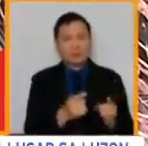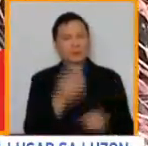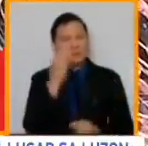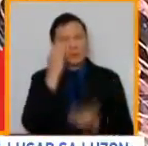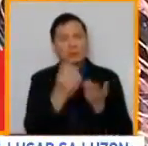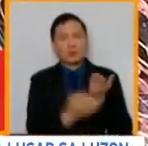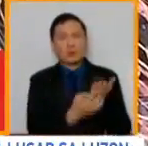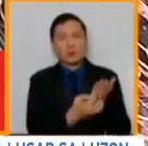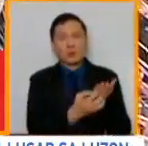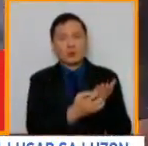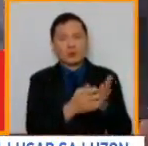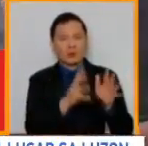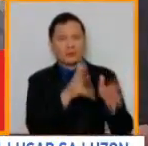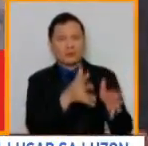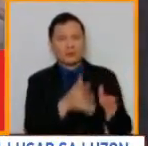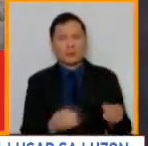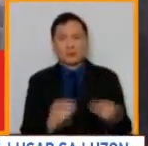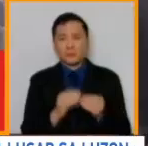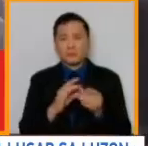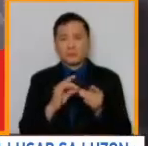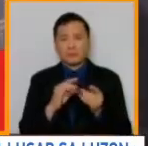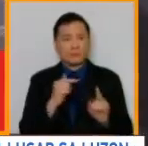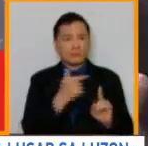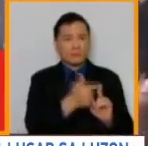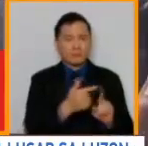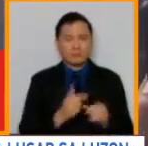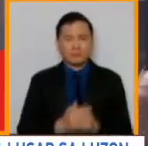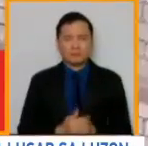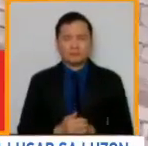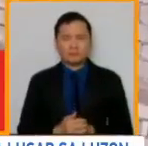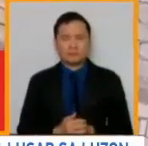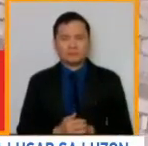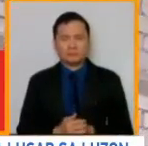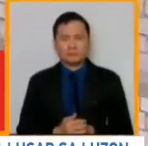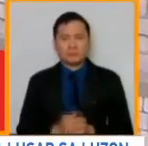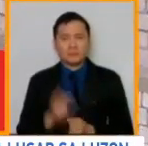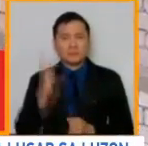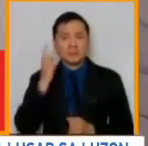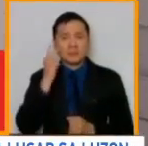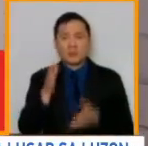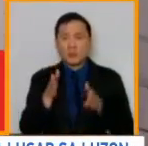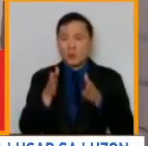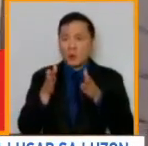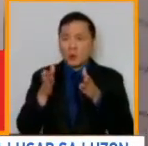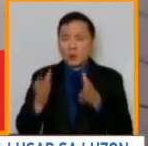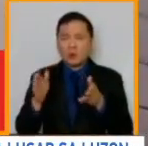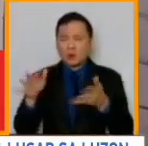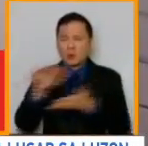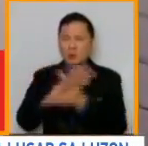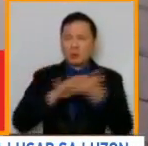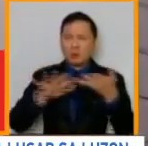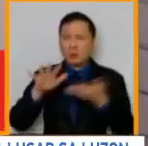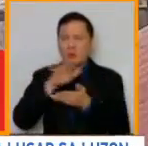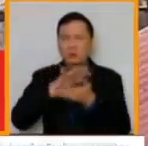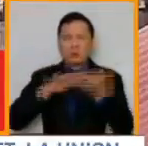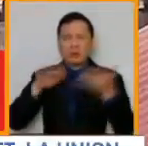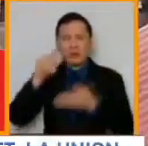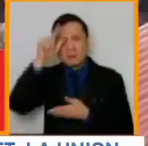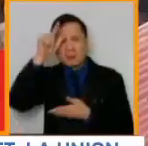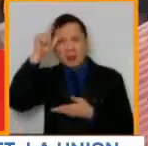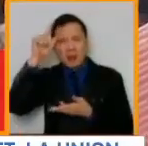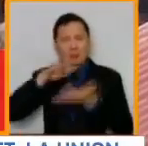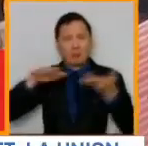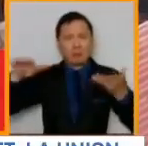Bukod sa napakakitid, balot pa ng usok ang daan ng kailangan pasukin ng mga bumbero. Maabot lang ang sentro ng apoy